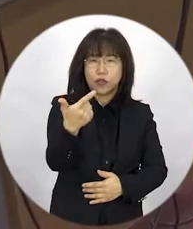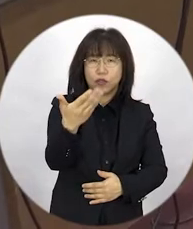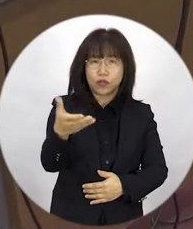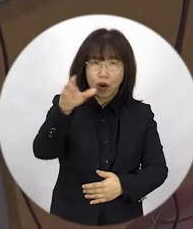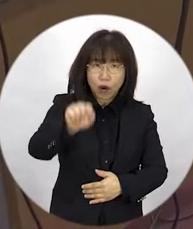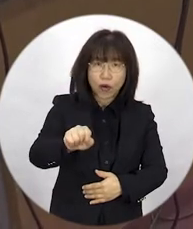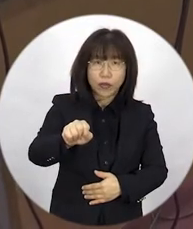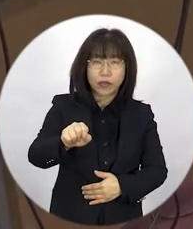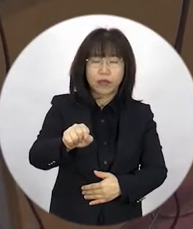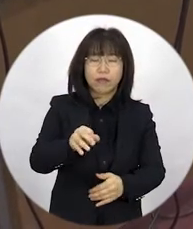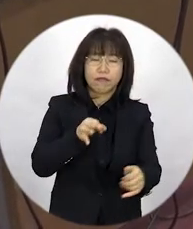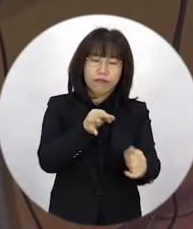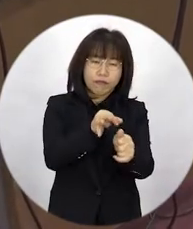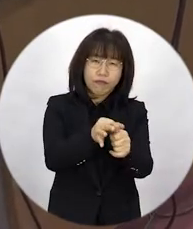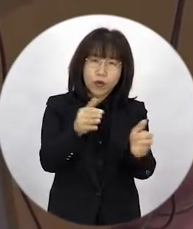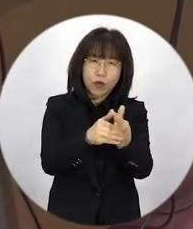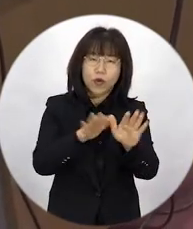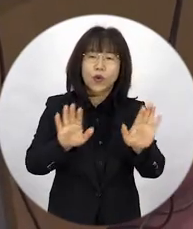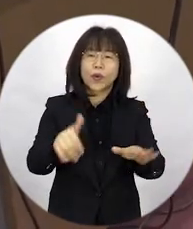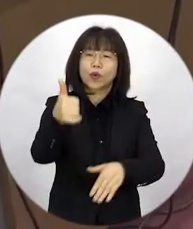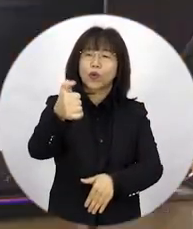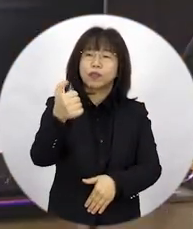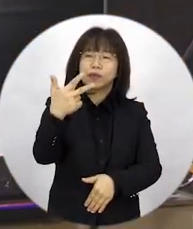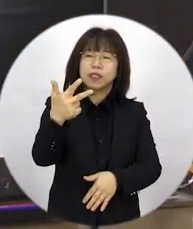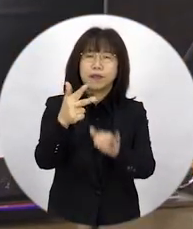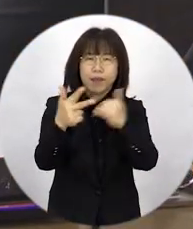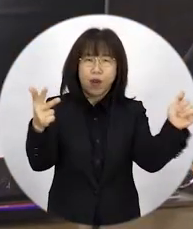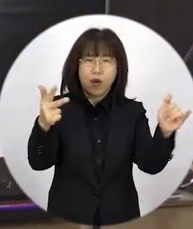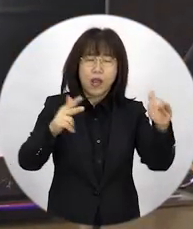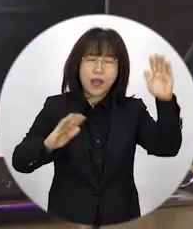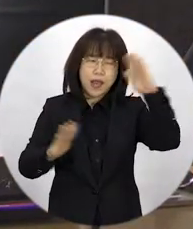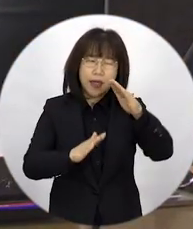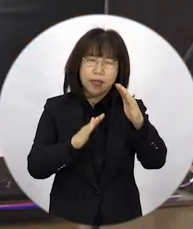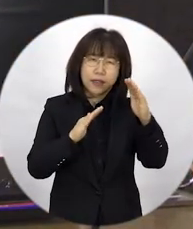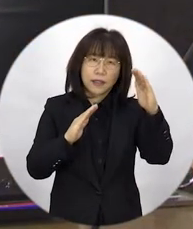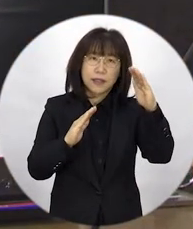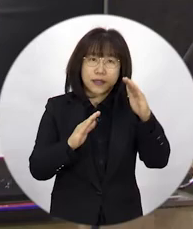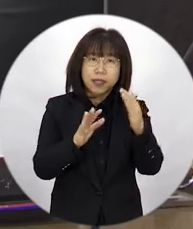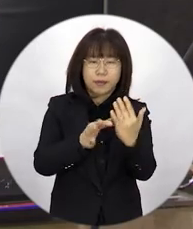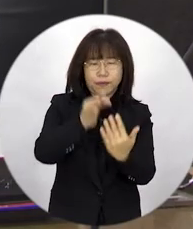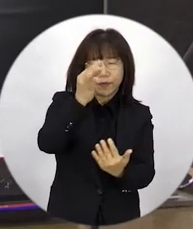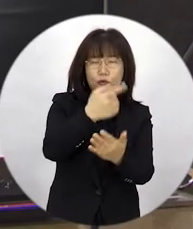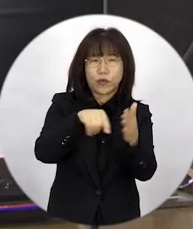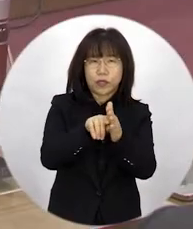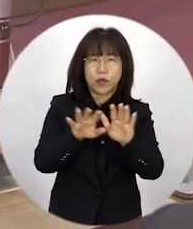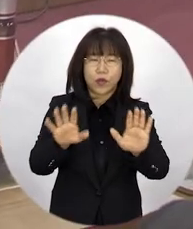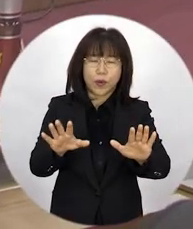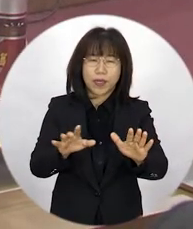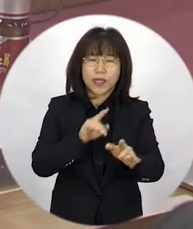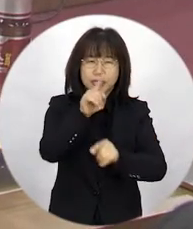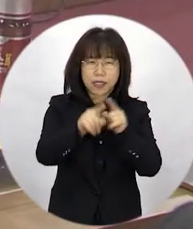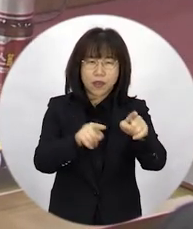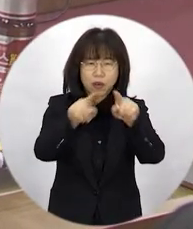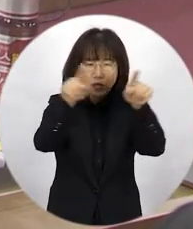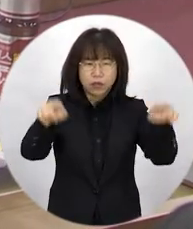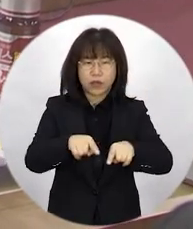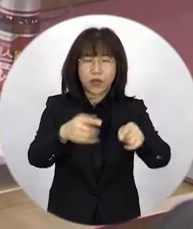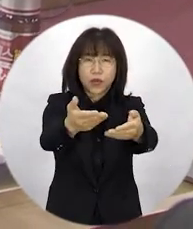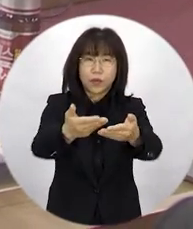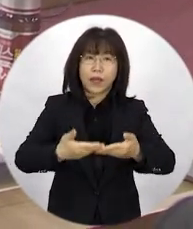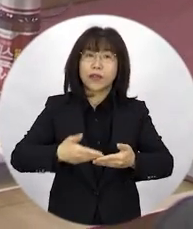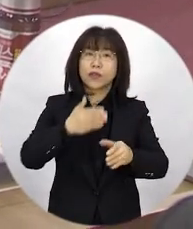지급했고 올해 상반기 장학생 57명을 선발하기 위해 오는 3월 21일부터 신청 서류를 접수받는